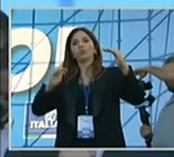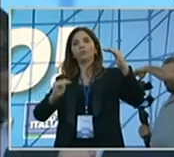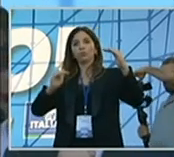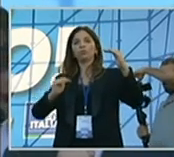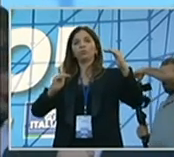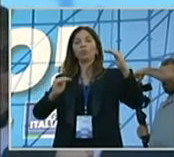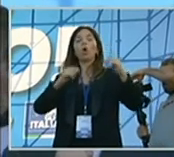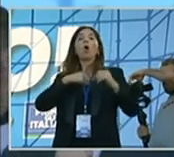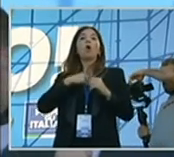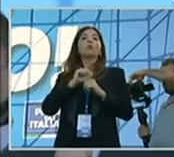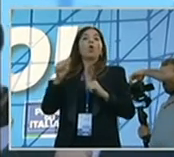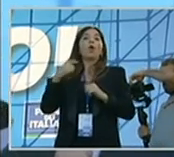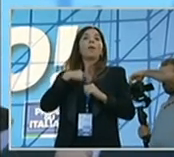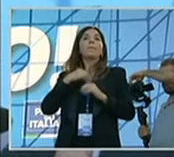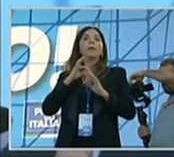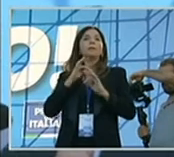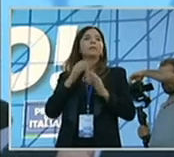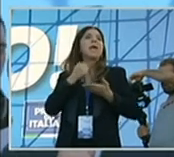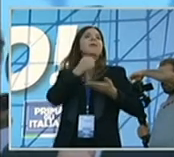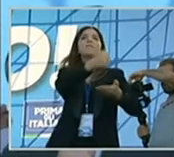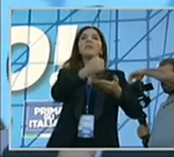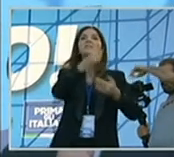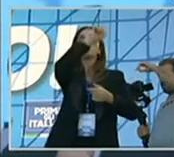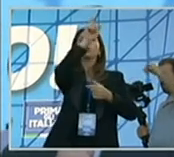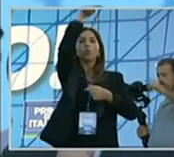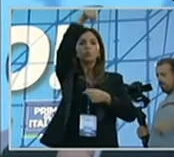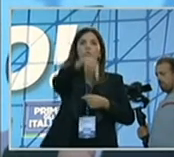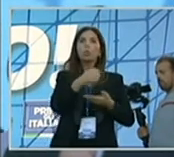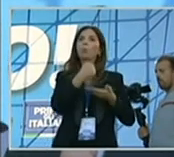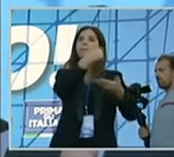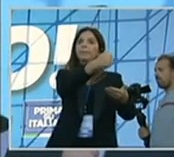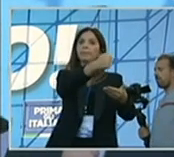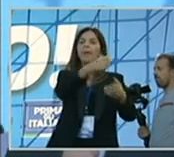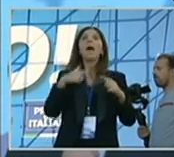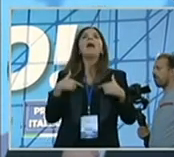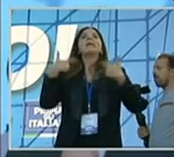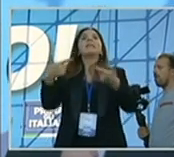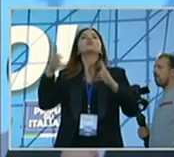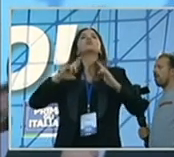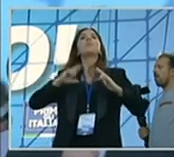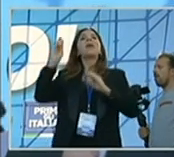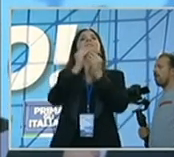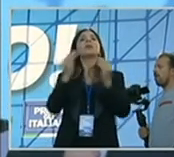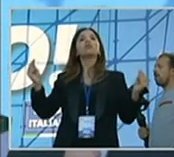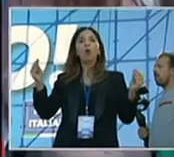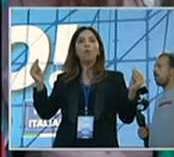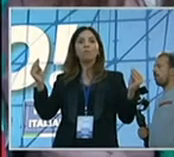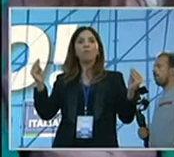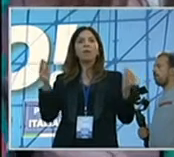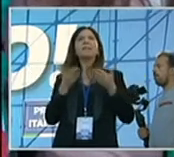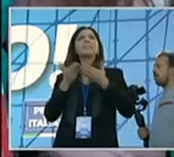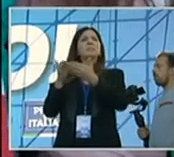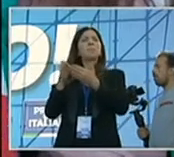soli ad investire sul Sud. Siamo stati noi i soli a dare una speranza ai giovani. Siamo stati noi i soli ad azzerare gli sbarchi